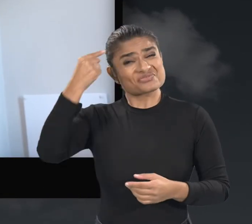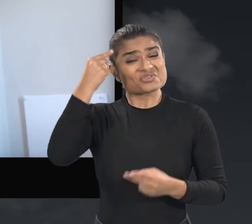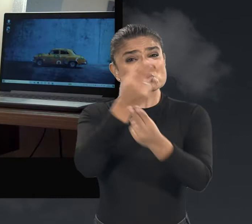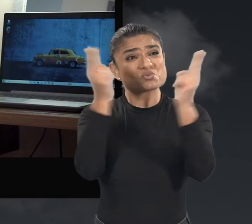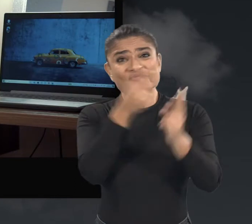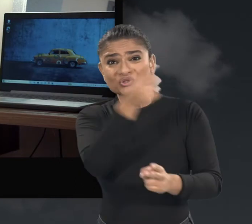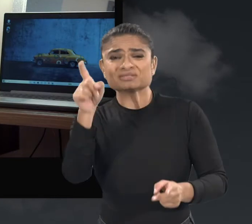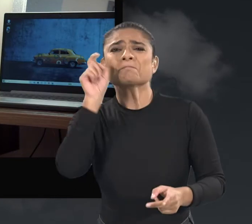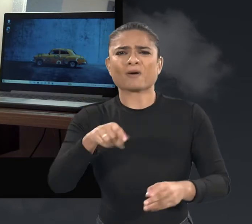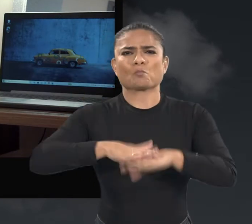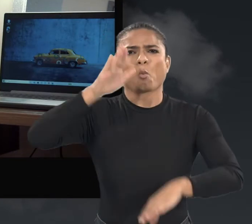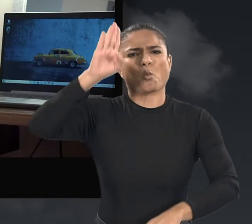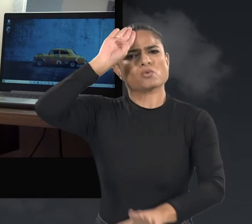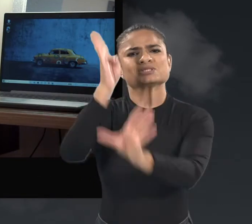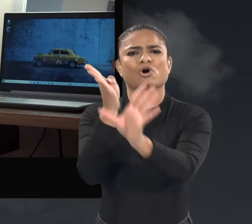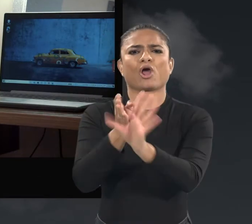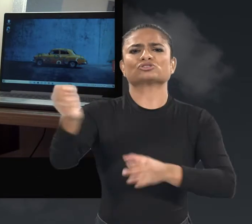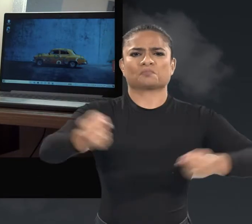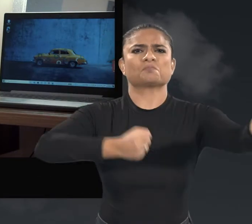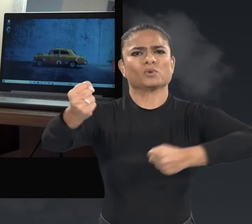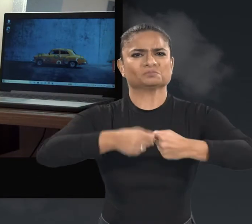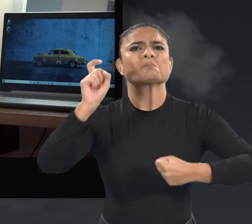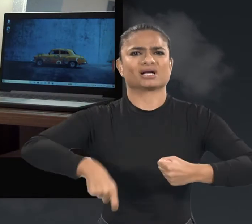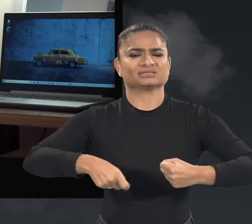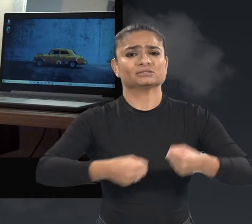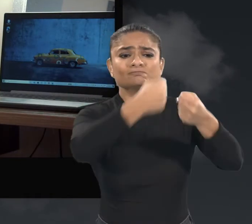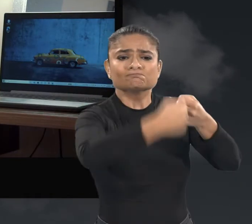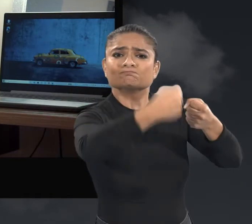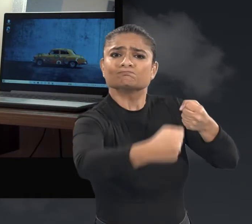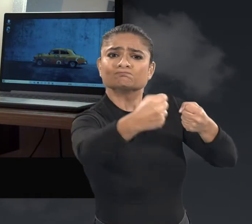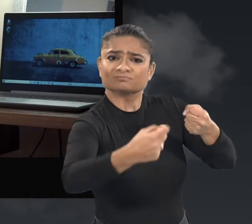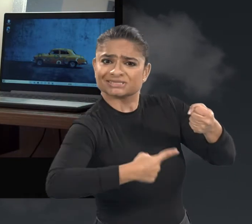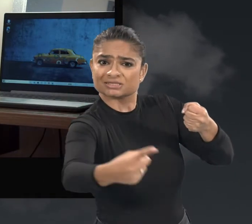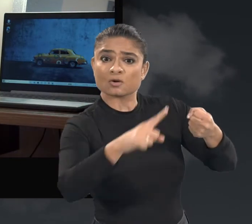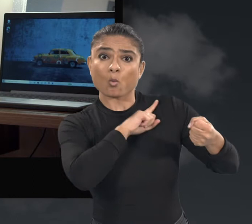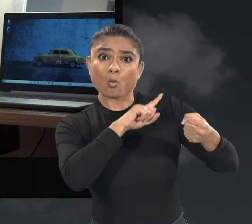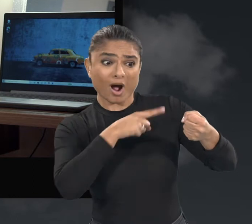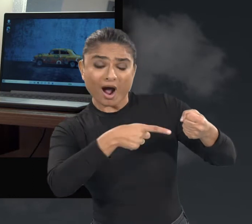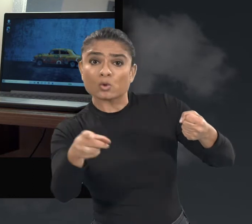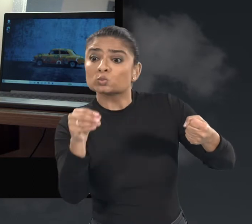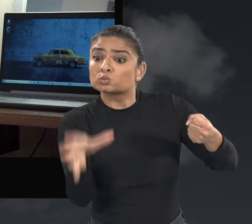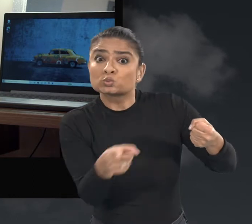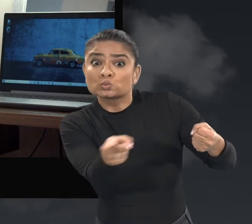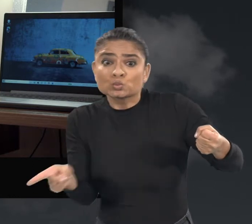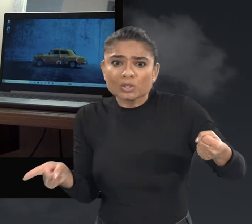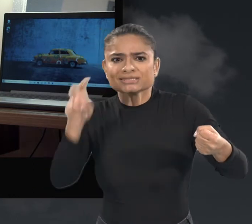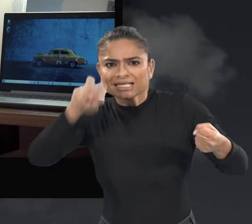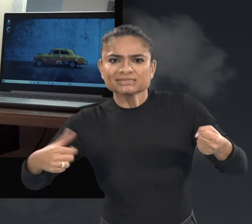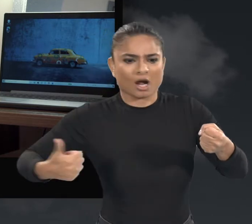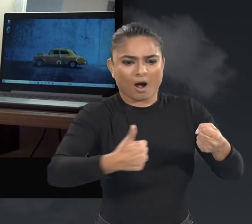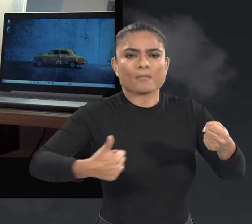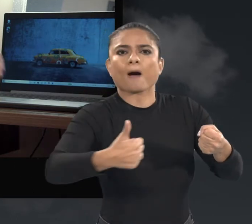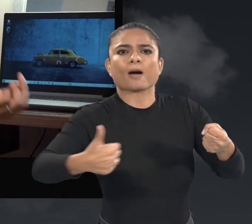Ek dink die universiteit moet begin om meer sielkundiges aan te stel, want nie net studente met mental